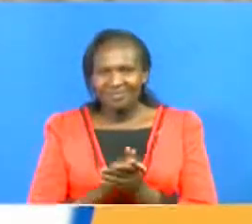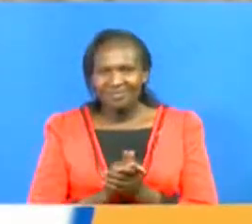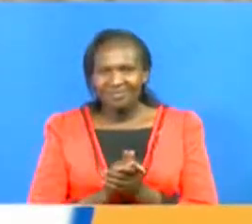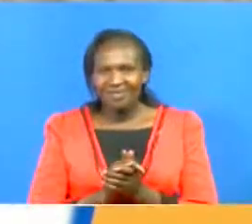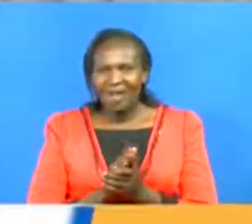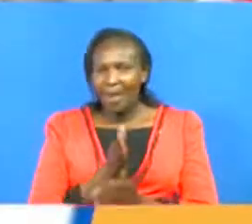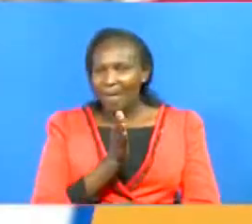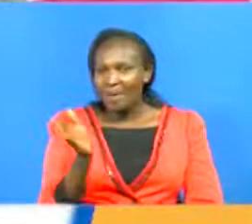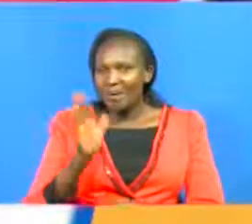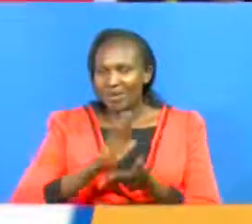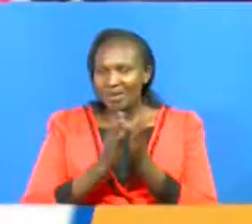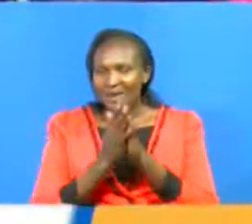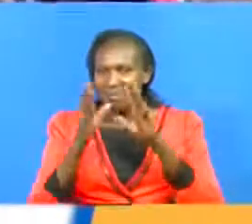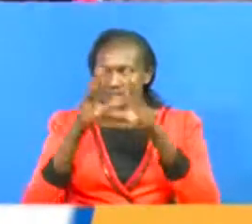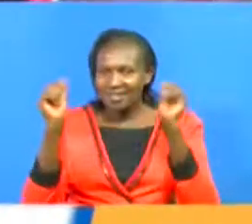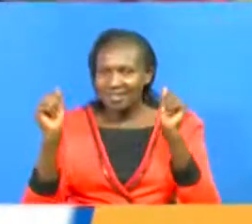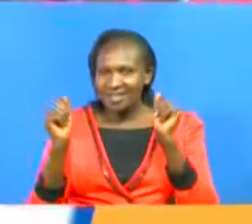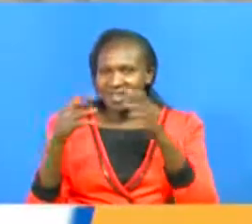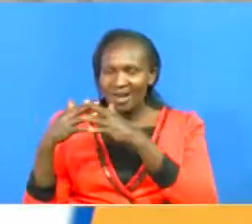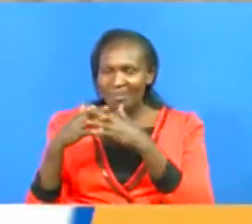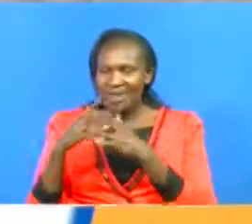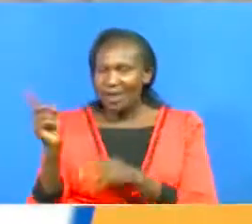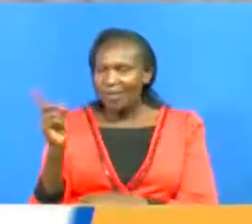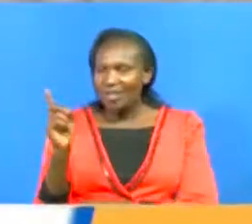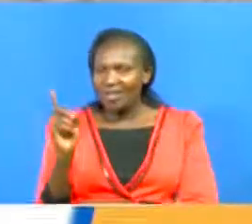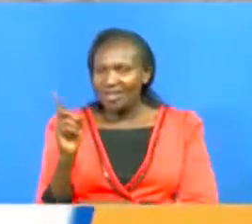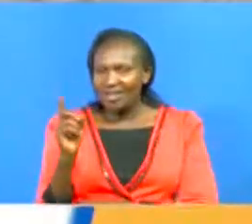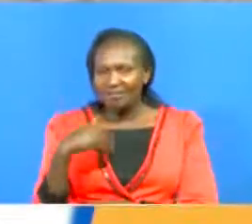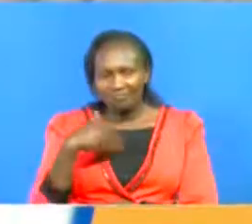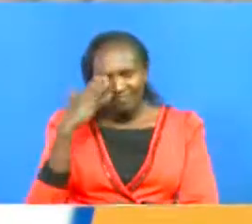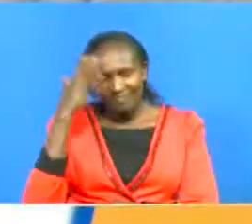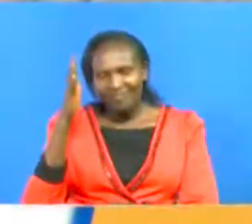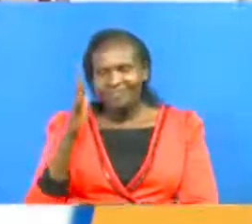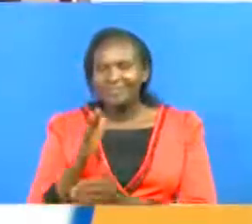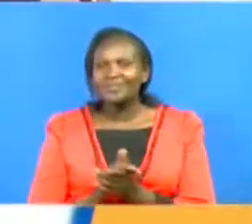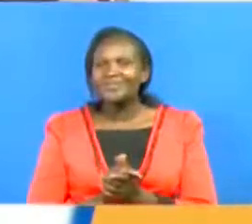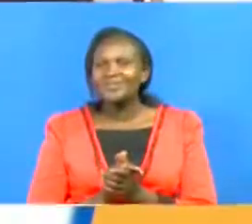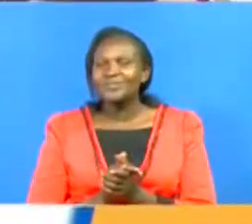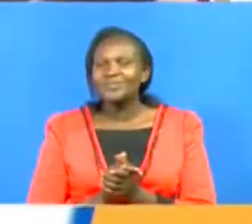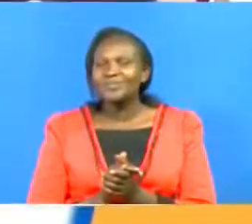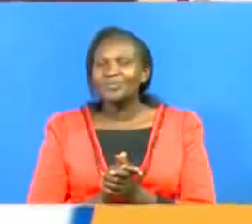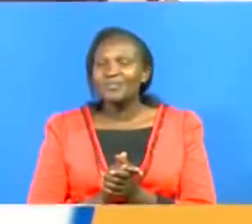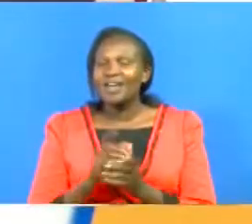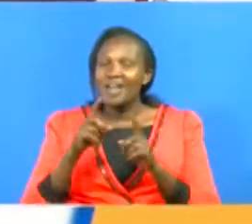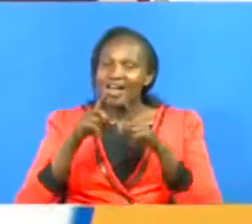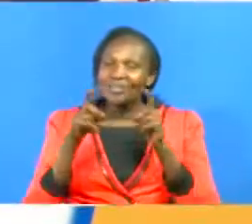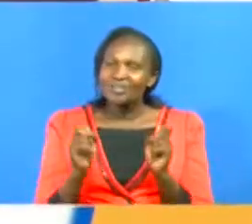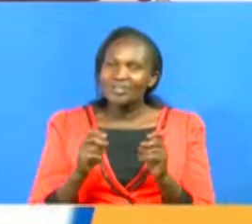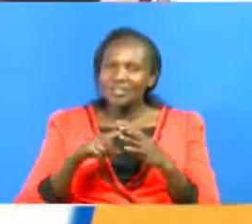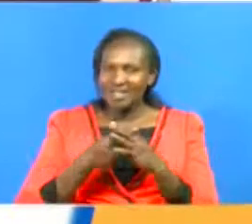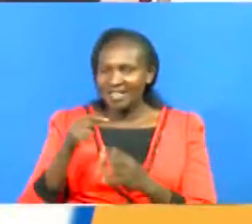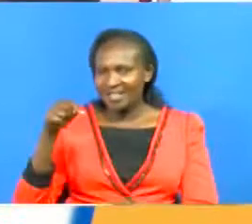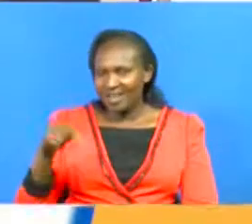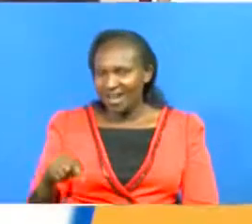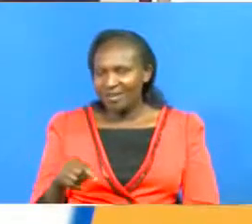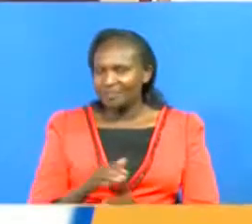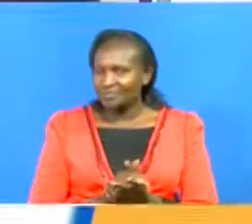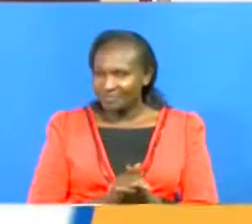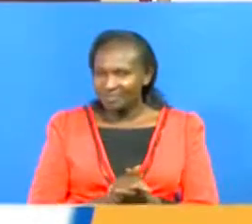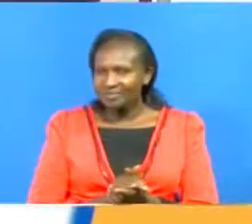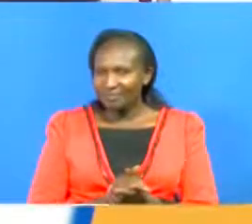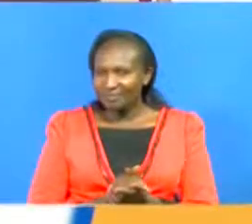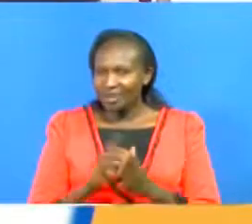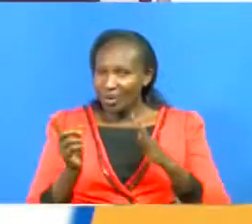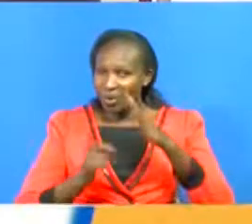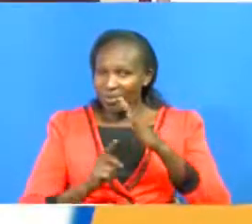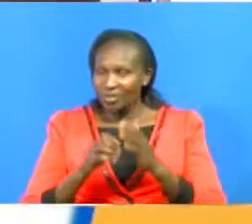Barack Obama alikuwa rais wa Marekani kuanzia mwaka gani? Sijui. Maswali ya teketeke yanaanza sasa hivi. Waziri